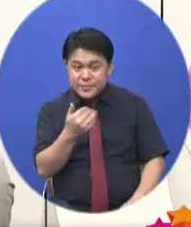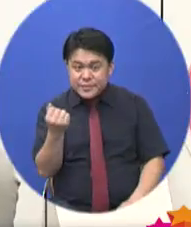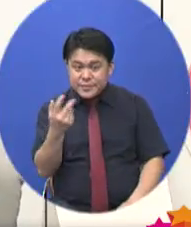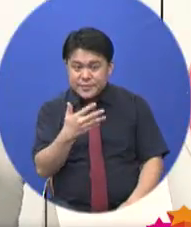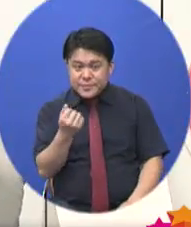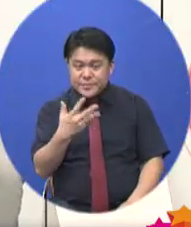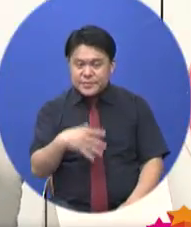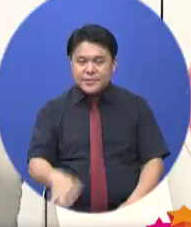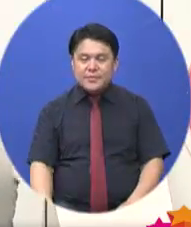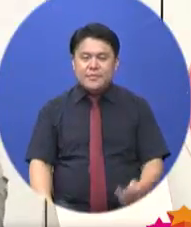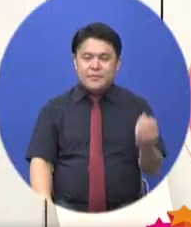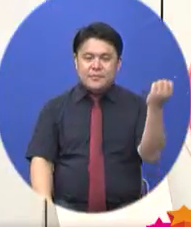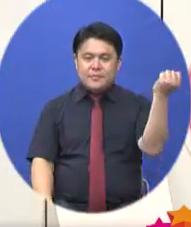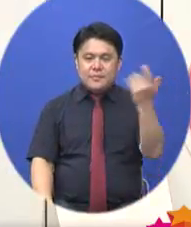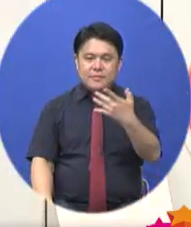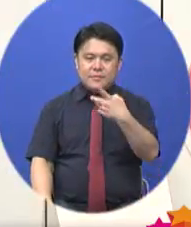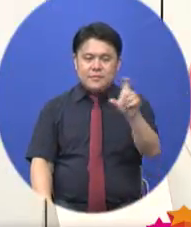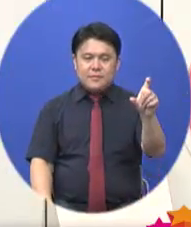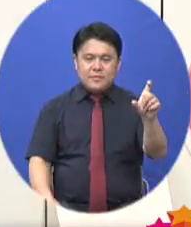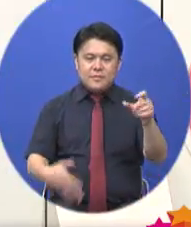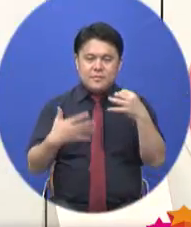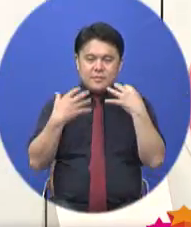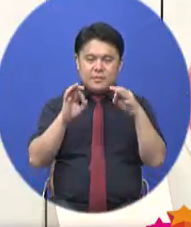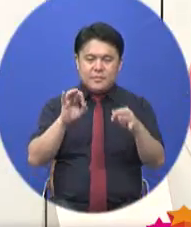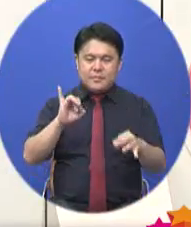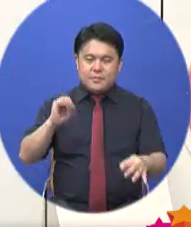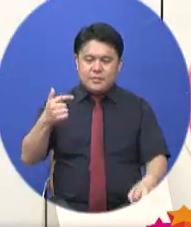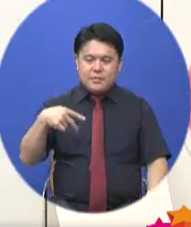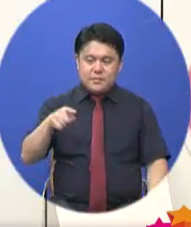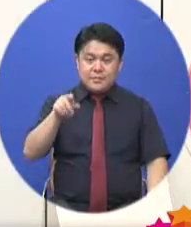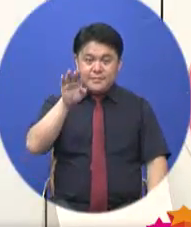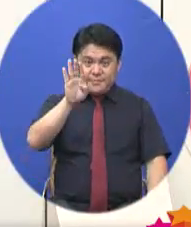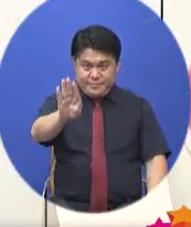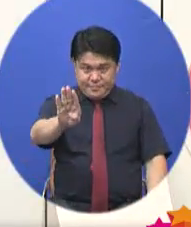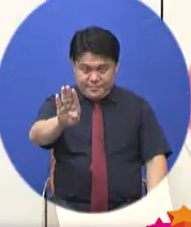장원 네 참가번호 15번